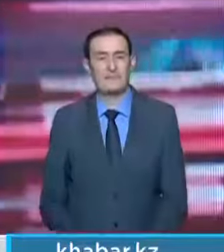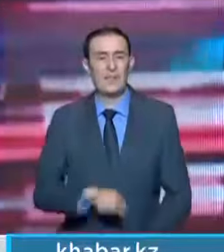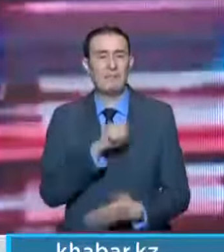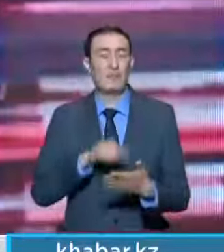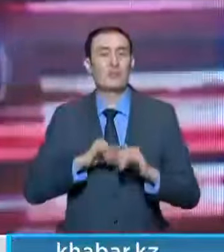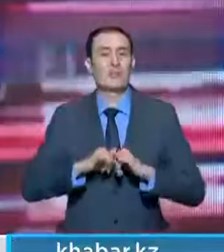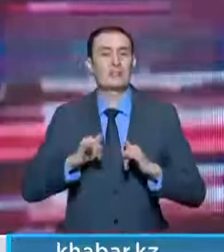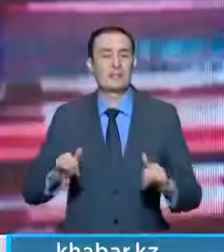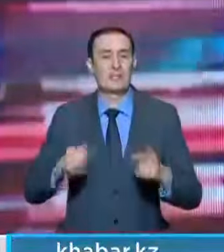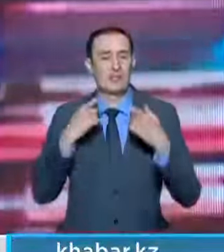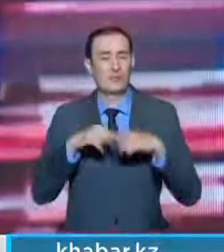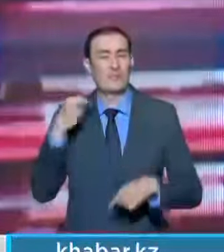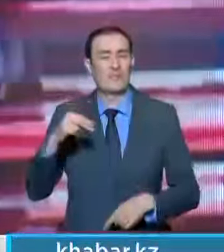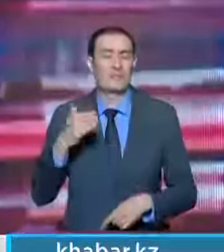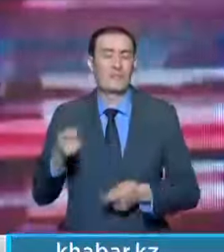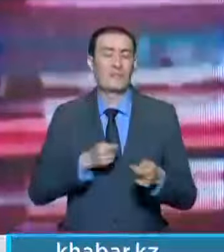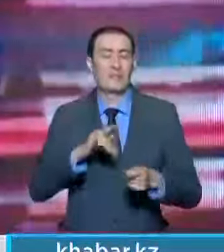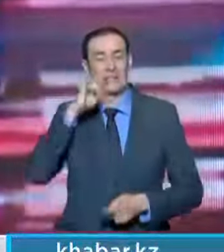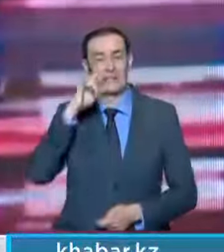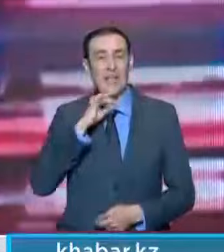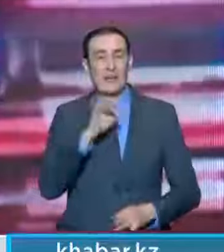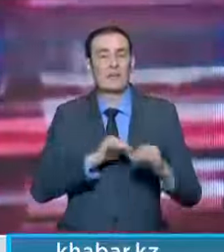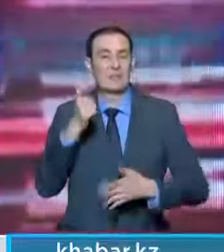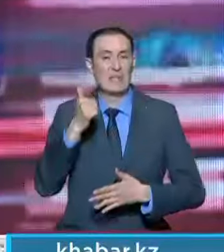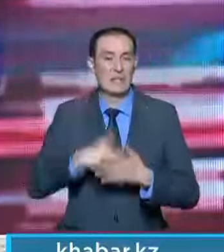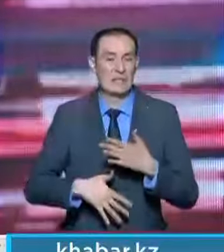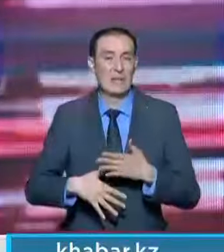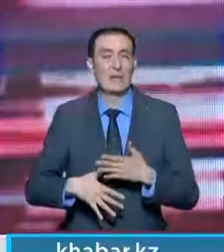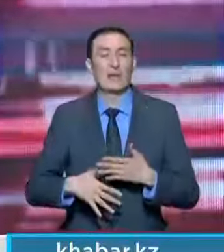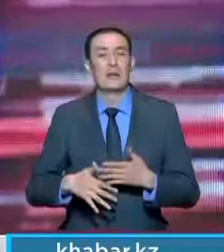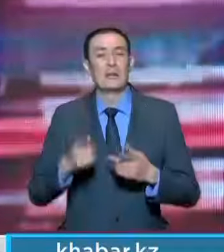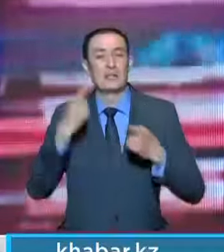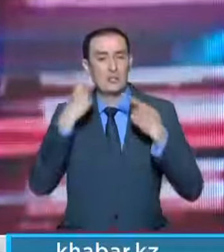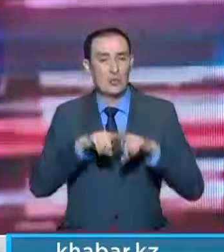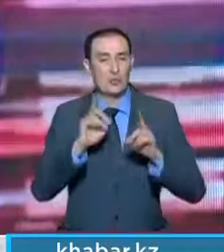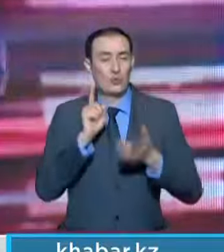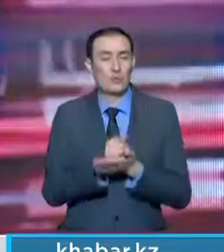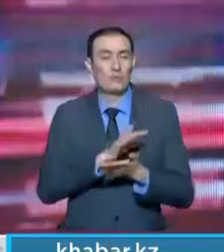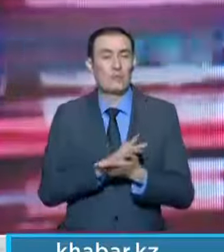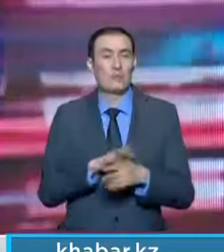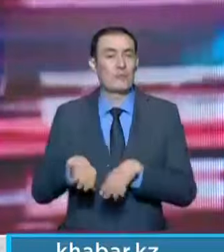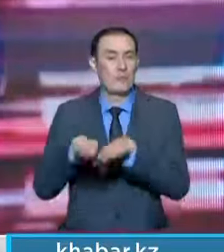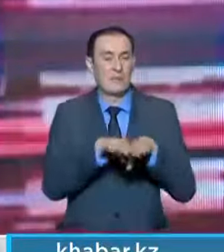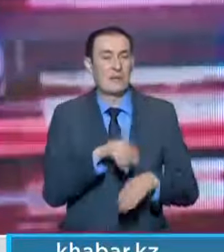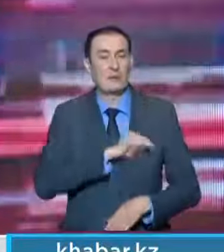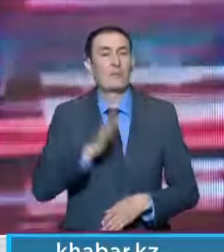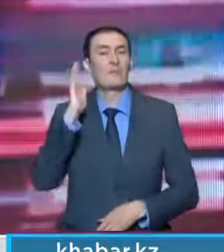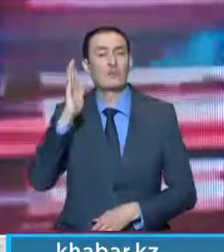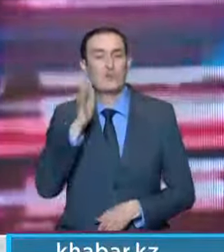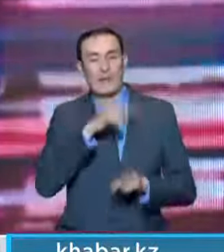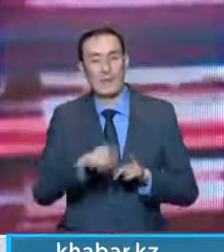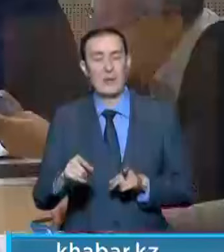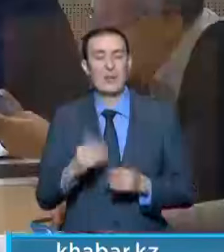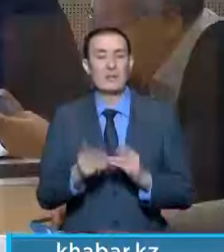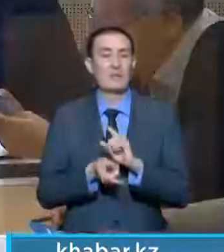Вопросы развития института президентства в Казахстане обсудили сегодня в столице. По словам экспертов, институт должен стать универсальным и работать на перспективу.